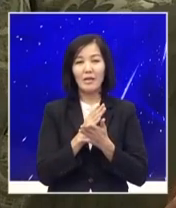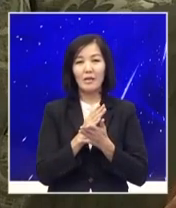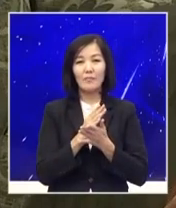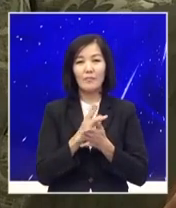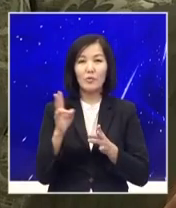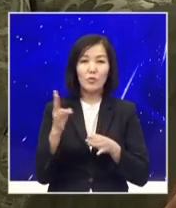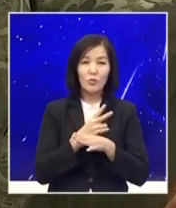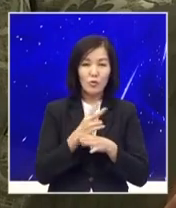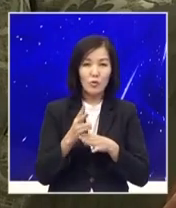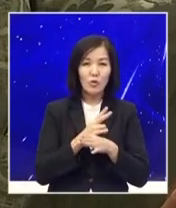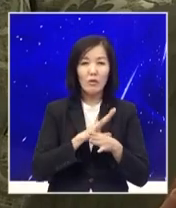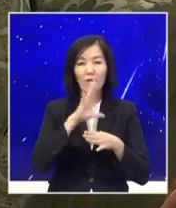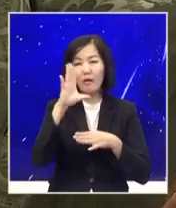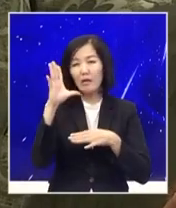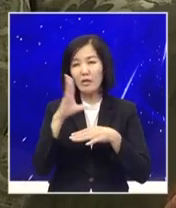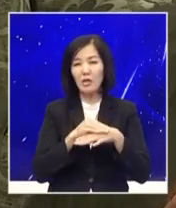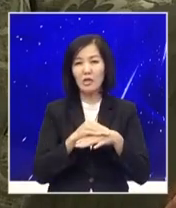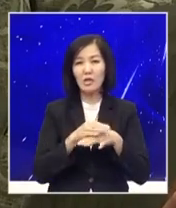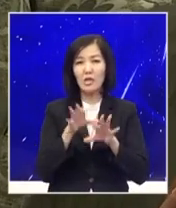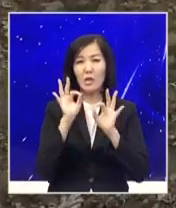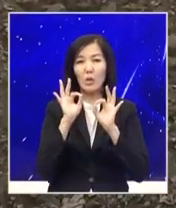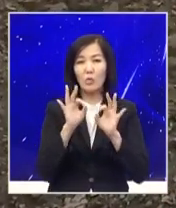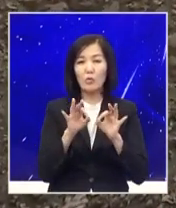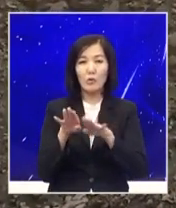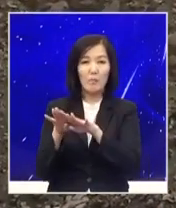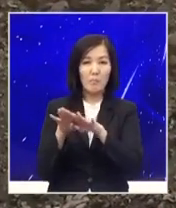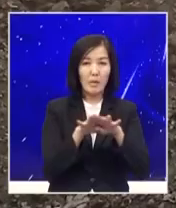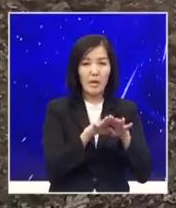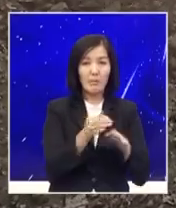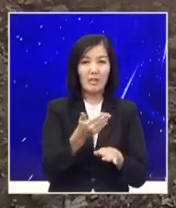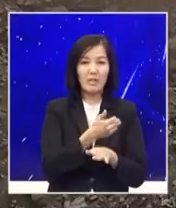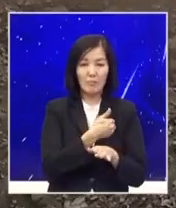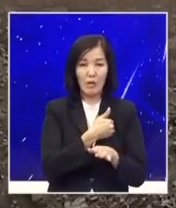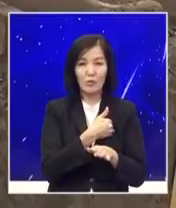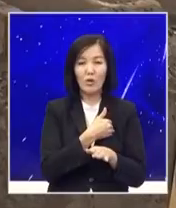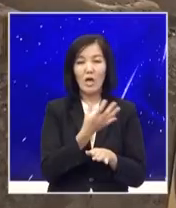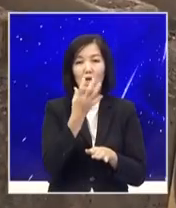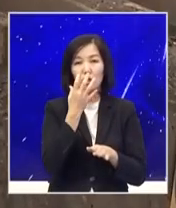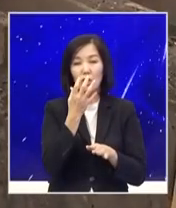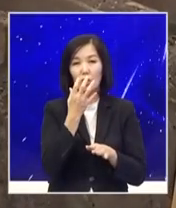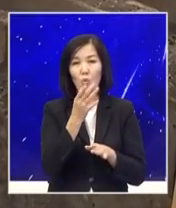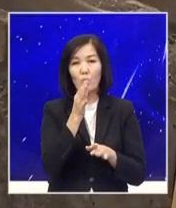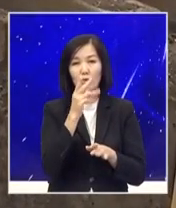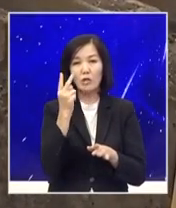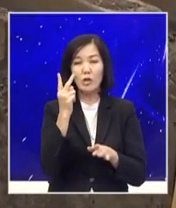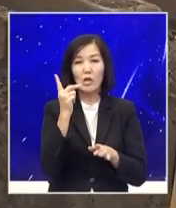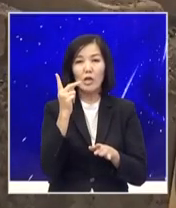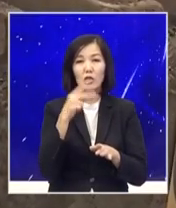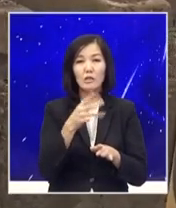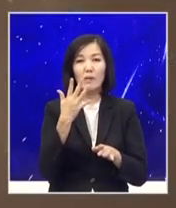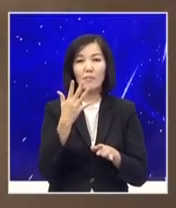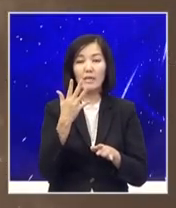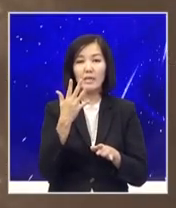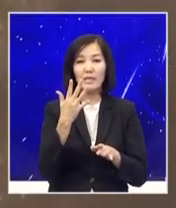бір температура. Әйбет екен. Жылда жер үй тұрғындары жылыту маусымында 125 мың тонна көмір